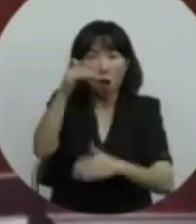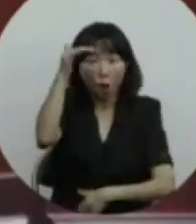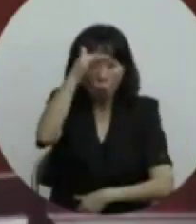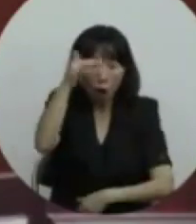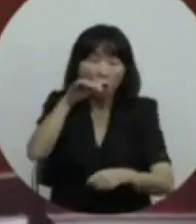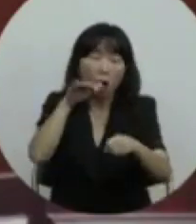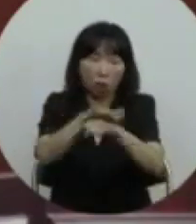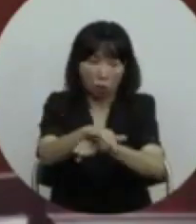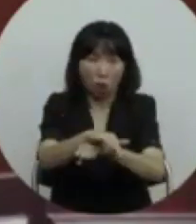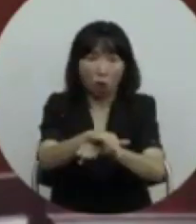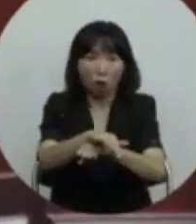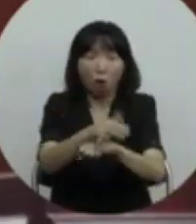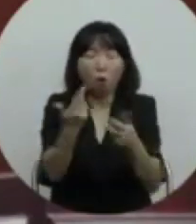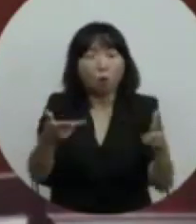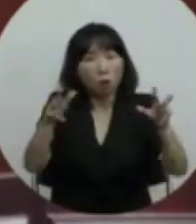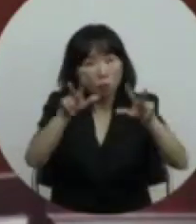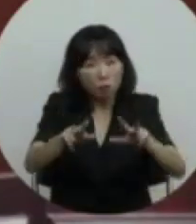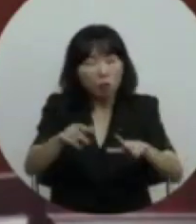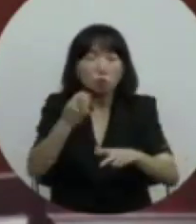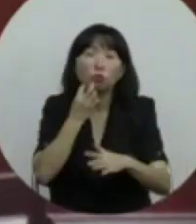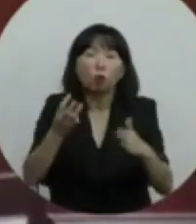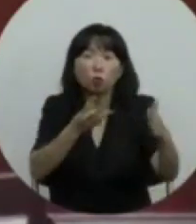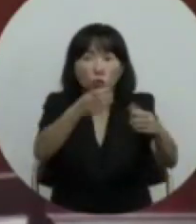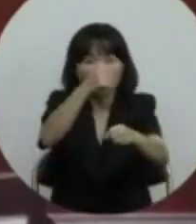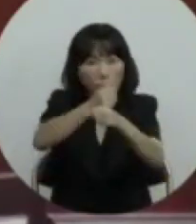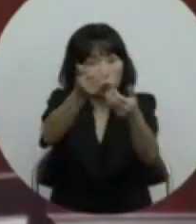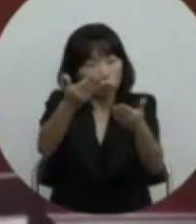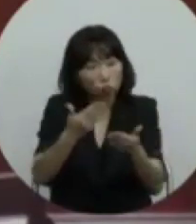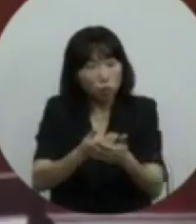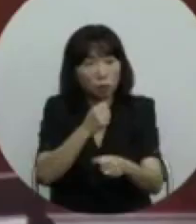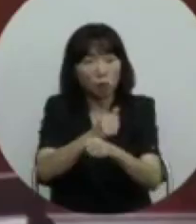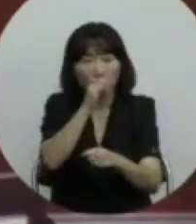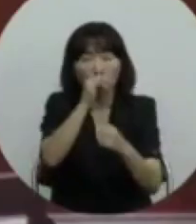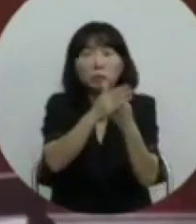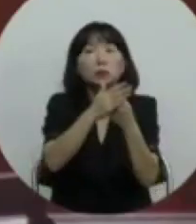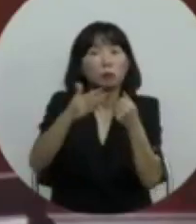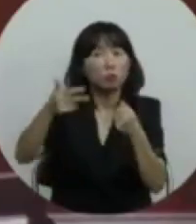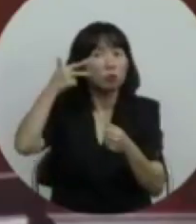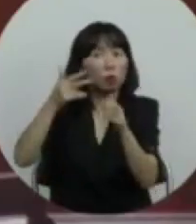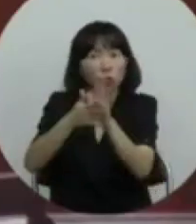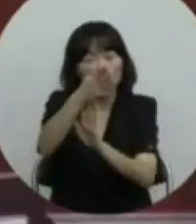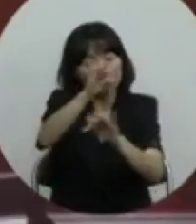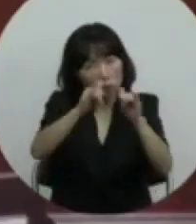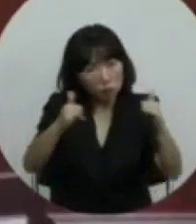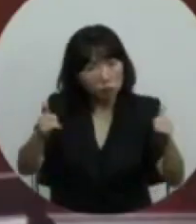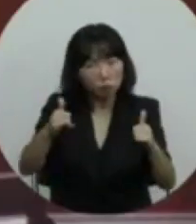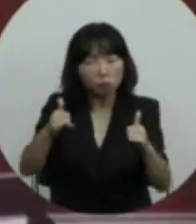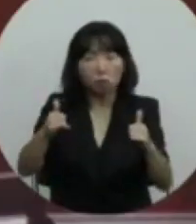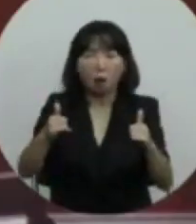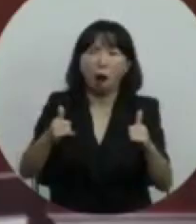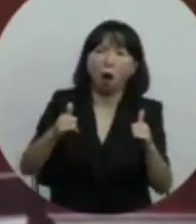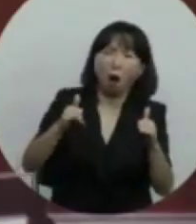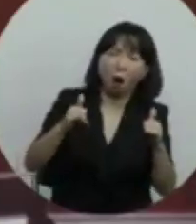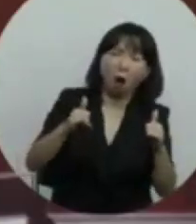테마파크를 경기도에서 조성해 주겠다고 하니 우리 여주 시민들은 이를 구세주처럼